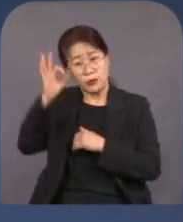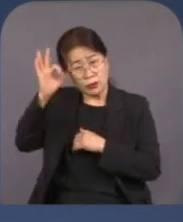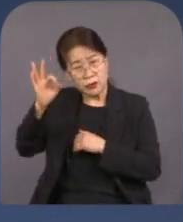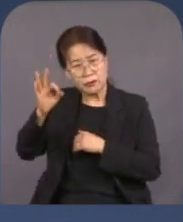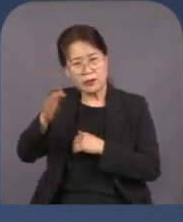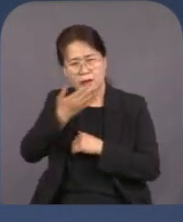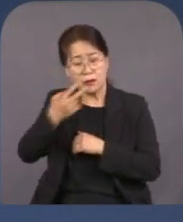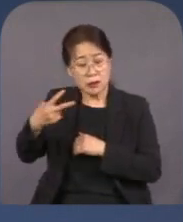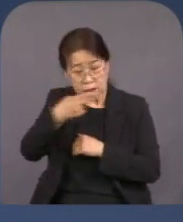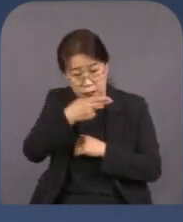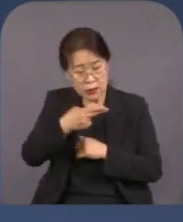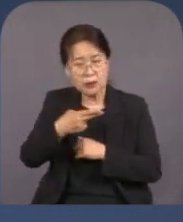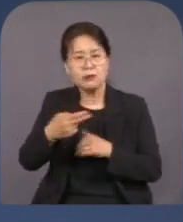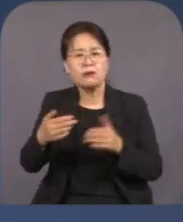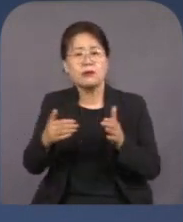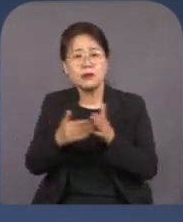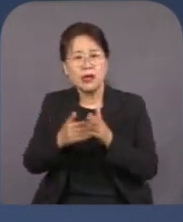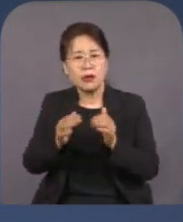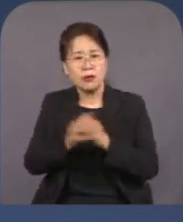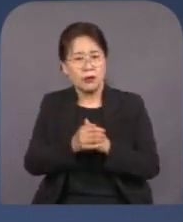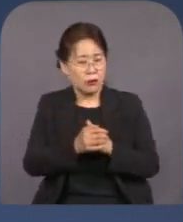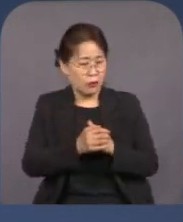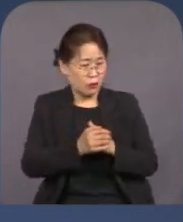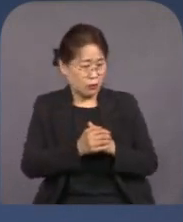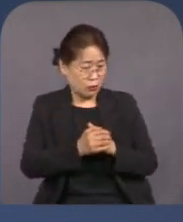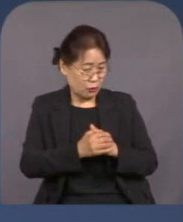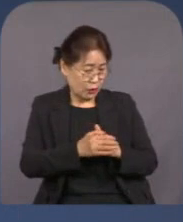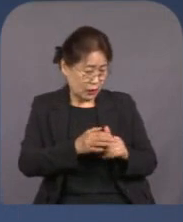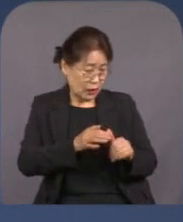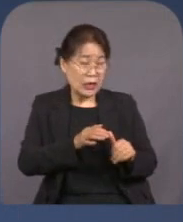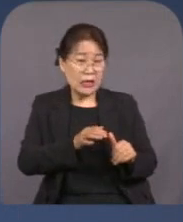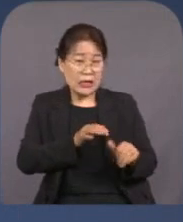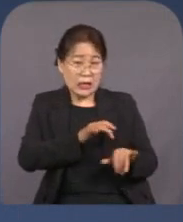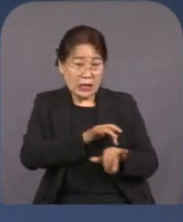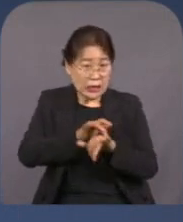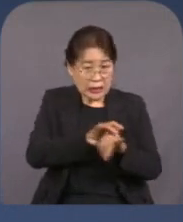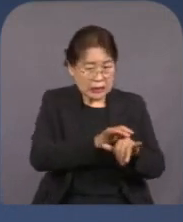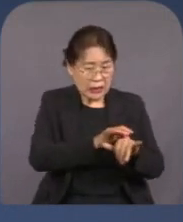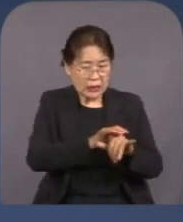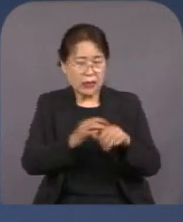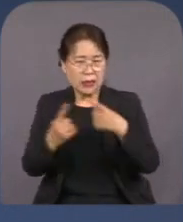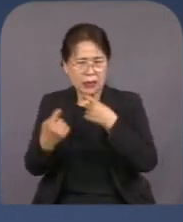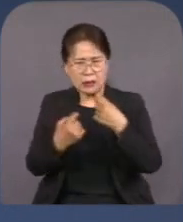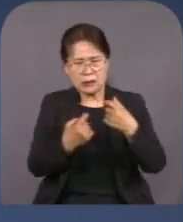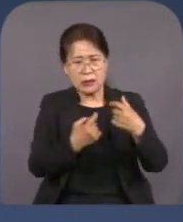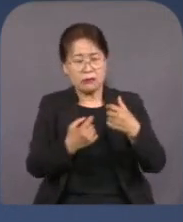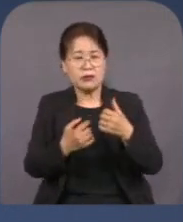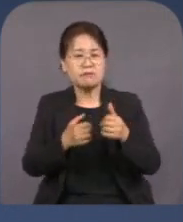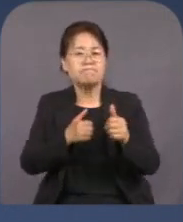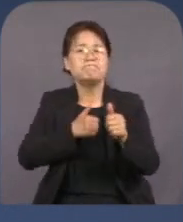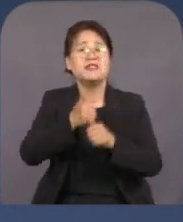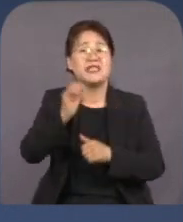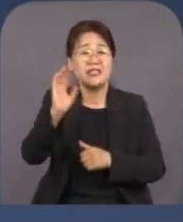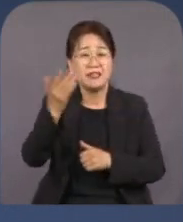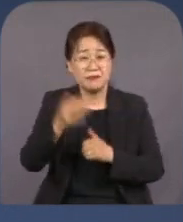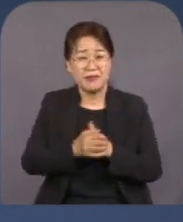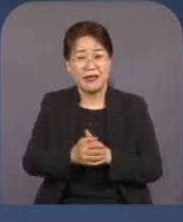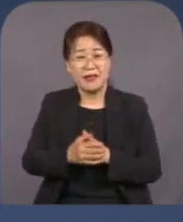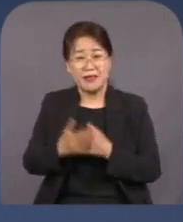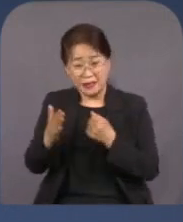드러나서 수퍼로 돌아갔어요 그러니까 여러분 성령님은요 하나님 아버지의 뜻이 무엇인지도 알고